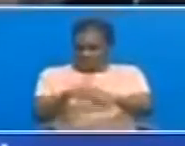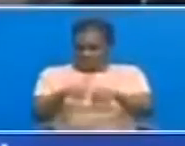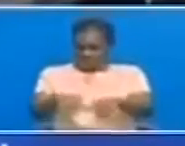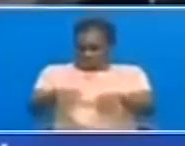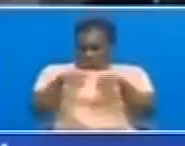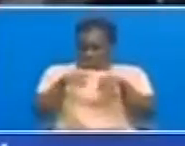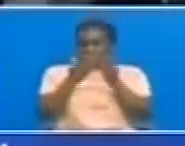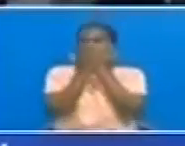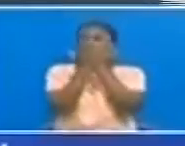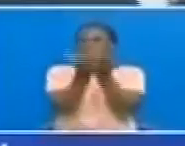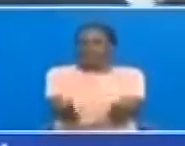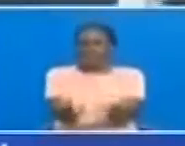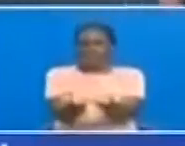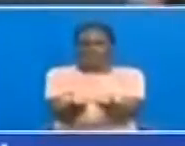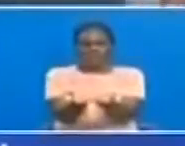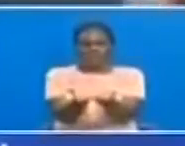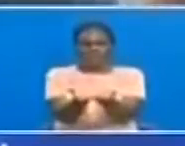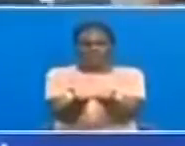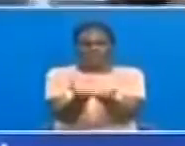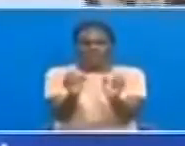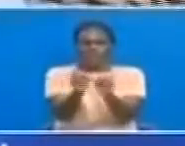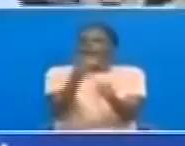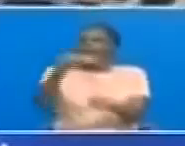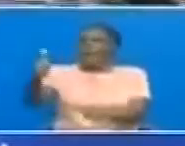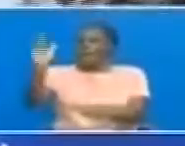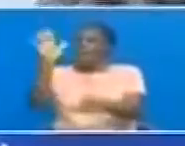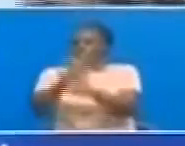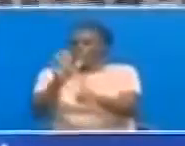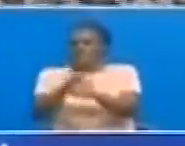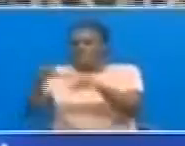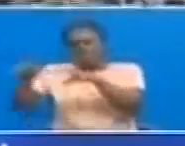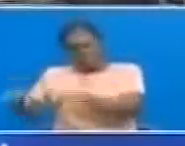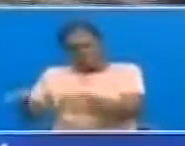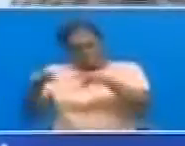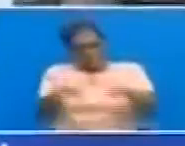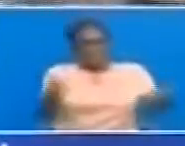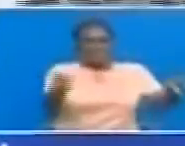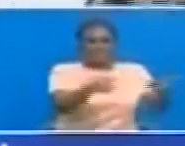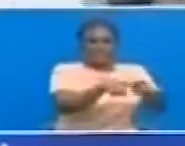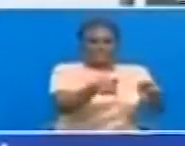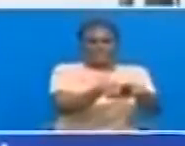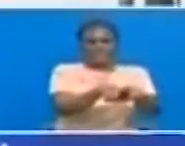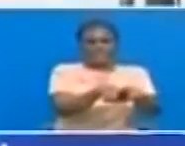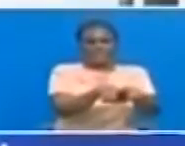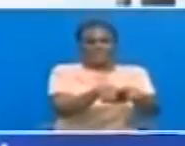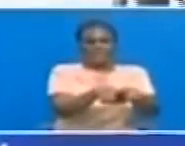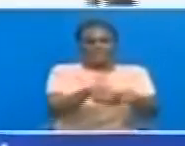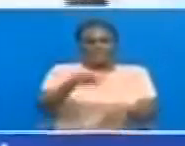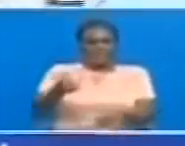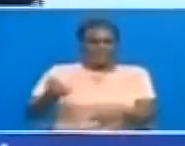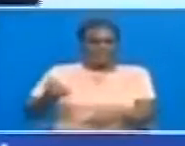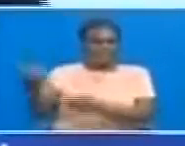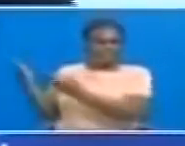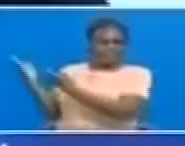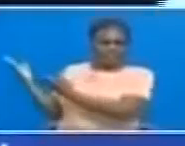tumekita kambi katika maeneo haya ya feri, tunagundua kuwa ni wengi wanaopitia masaibu ya namna hii. Mama Lea Waturi na mwenzake Rukia